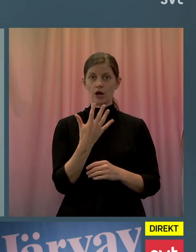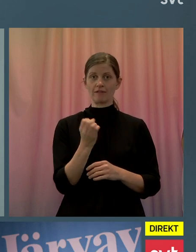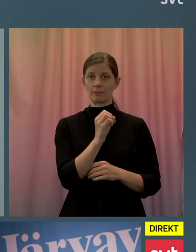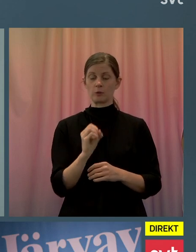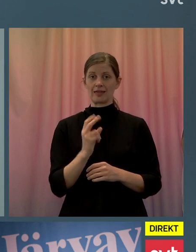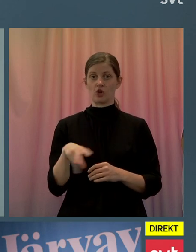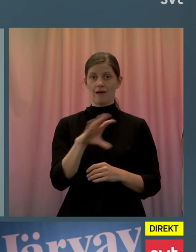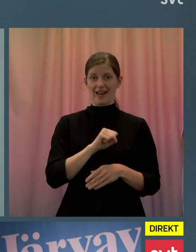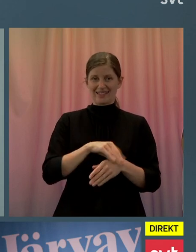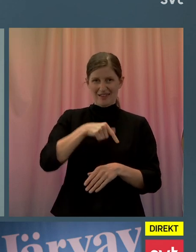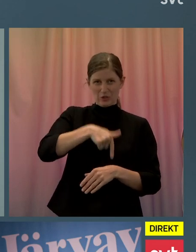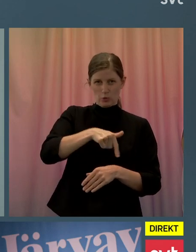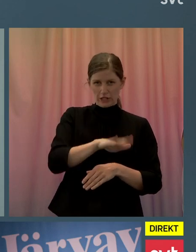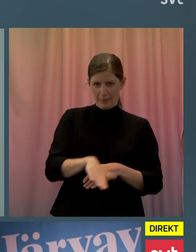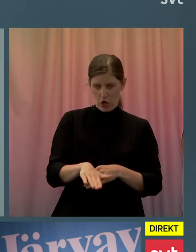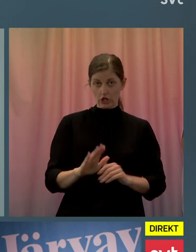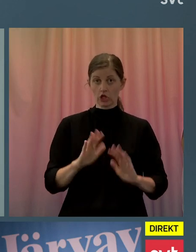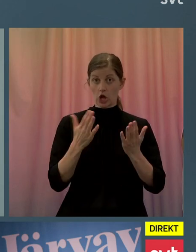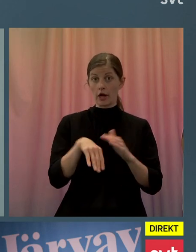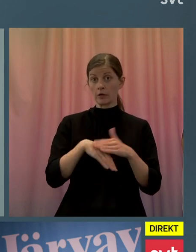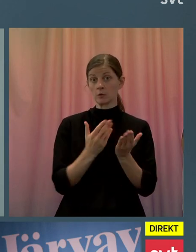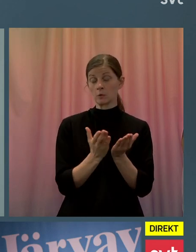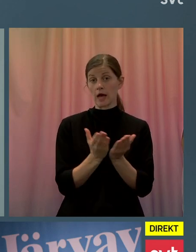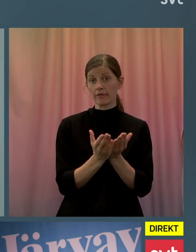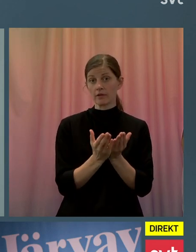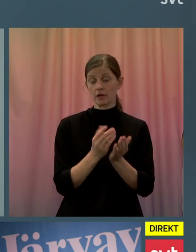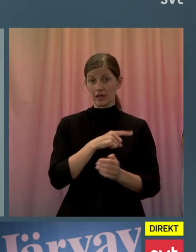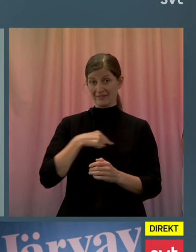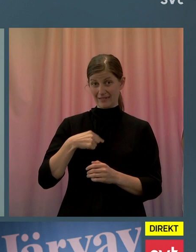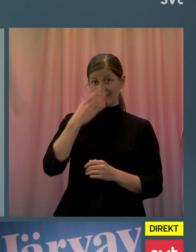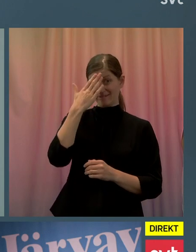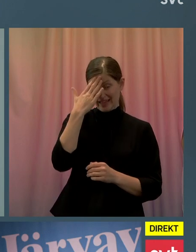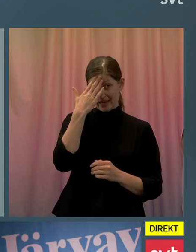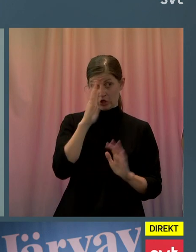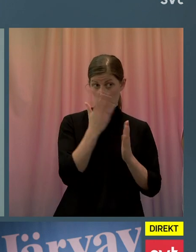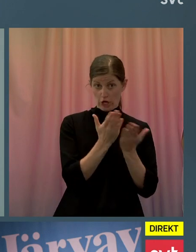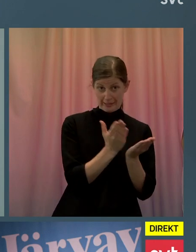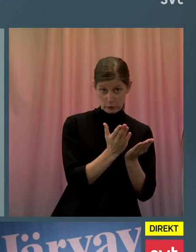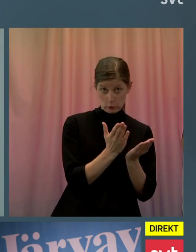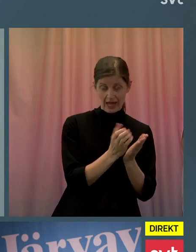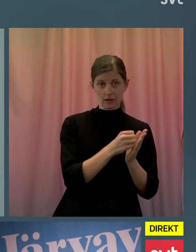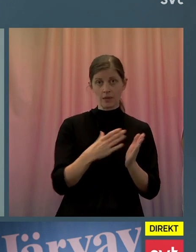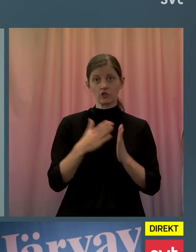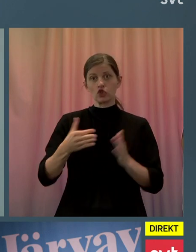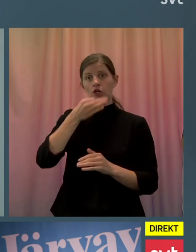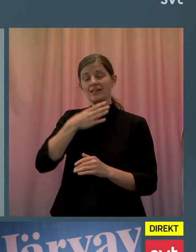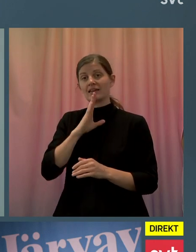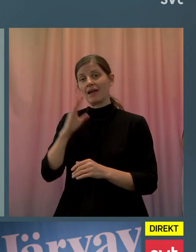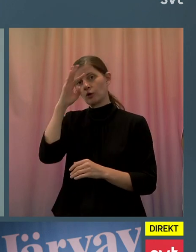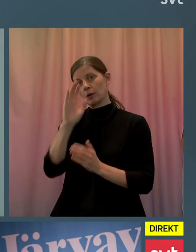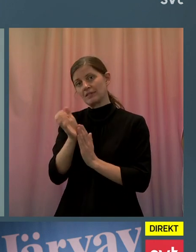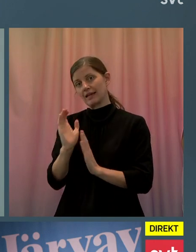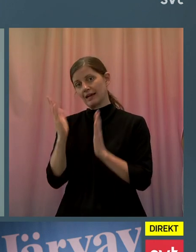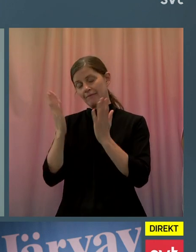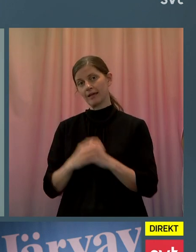alla svensk-somaliska barn klarar grundskolan. Vi vet att det ökar risken för allvarliga problem senare i